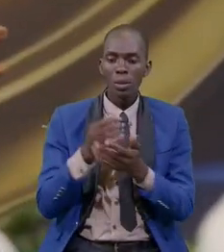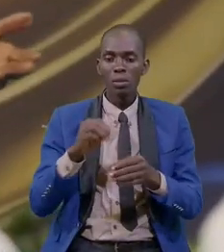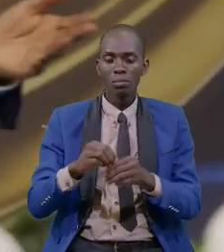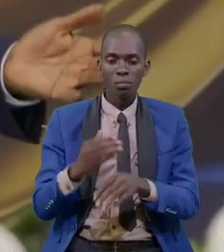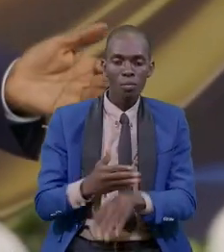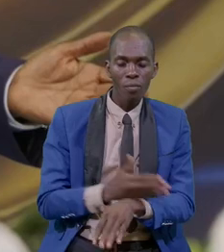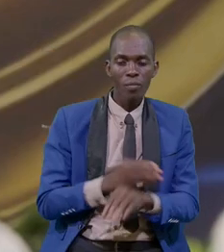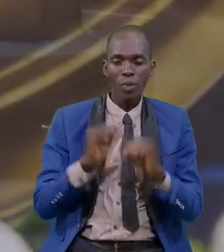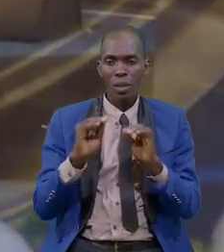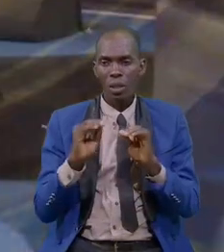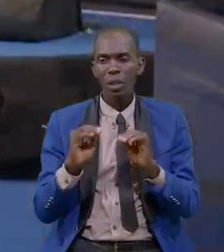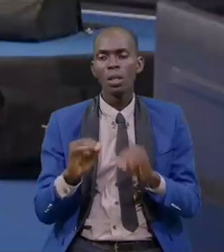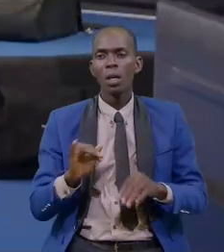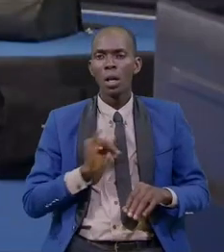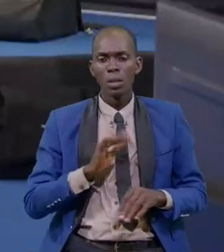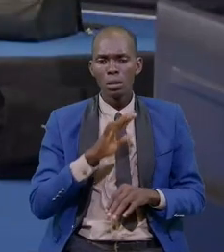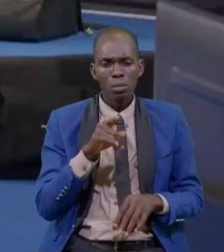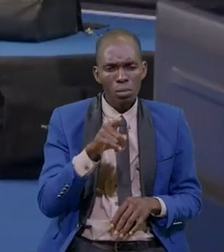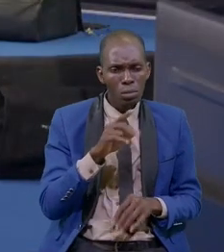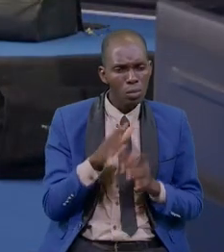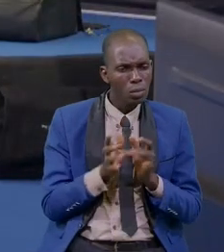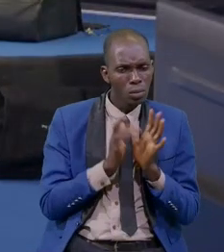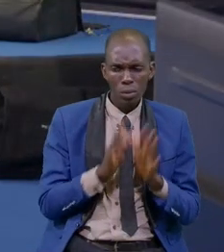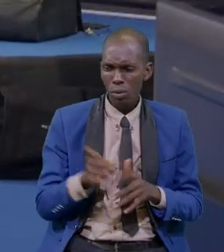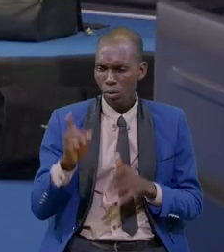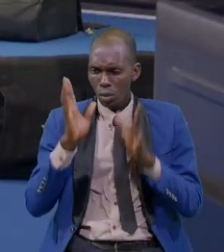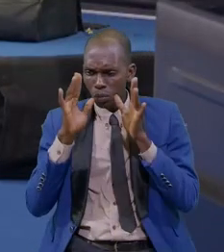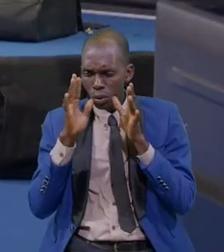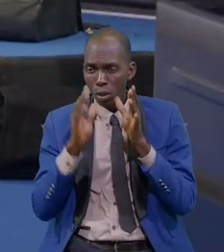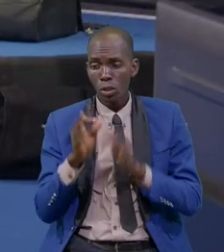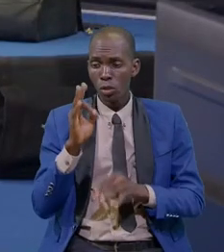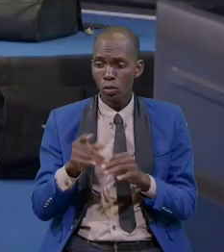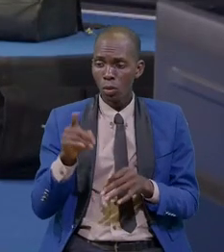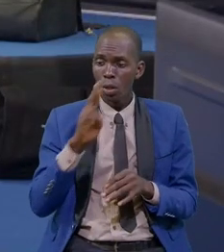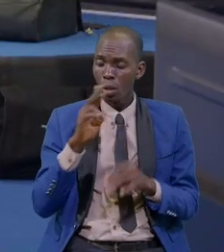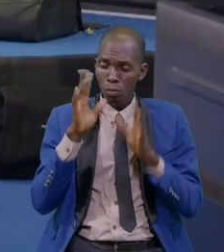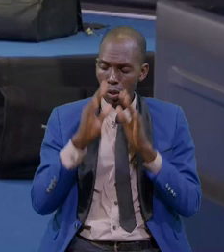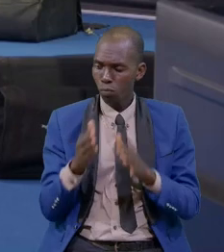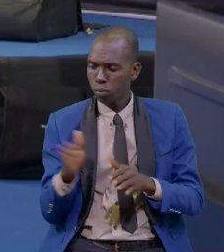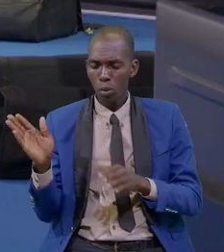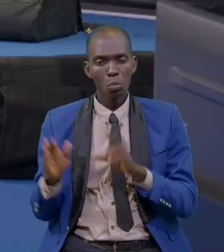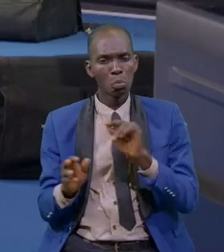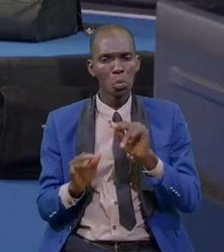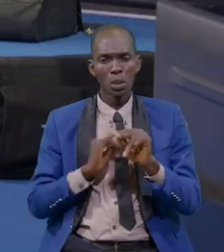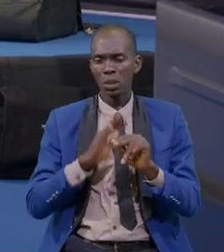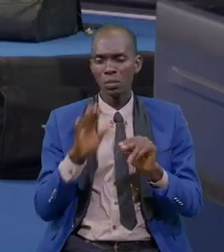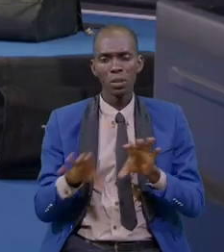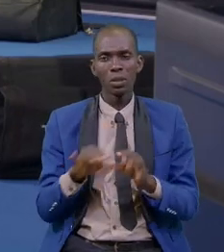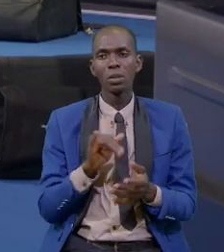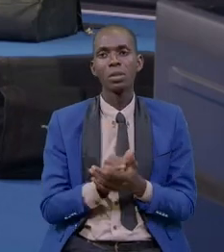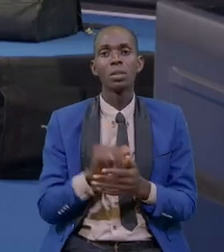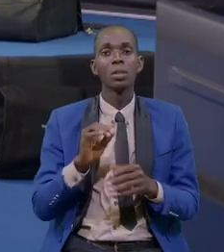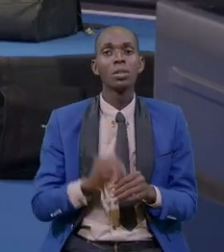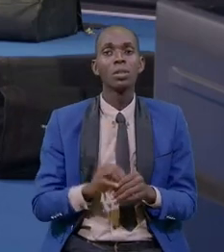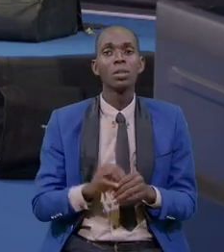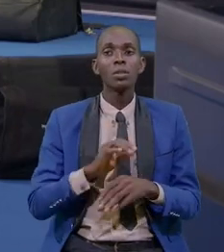les classes, en dehors des classes, je le demande pas, est-ce que tu es chrétien, tu es musulman? Je leur disais, non, je ne leur disais pas ça.